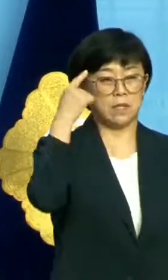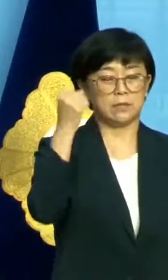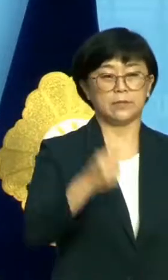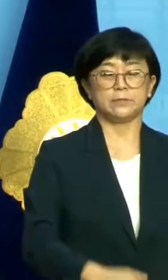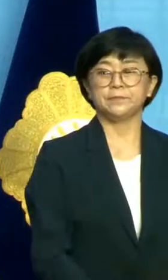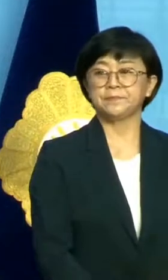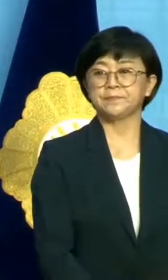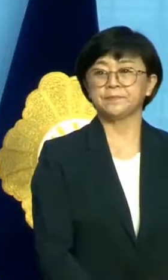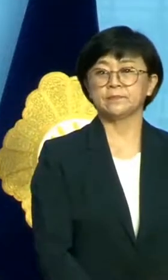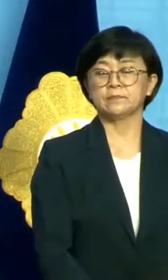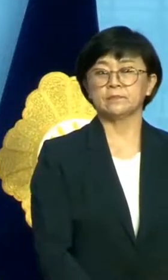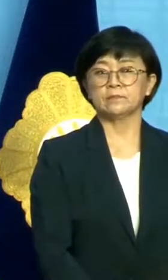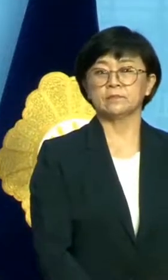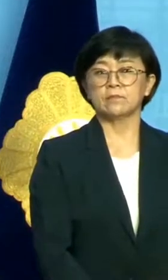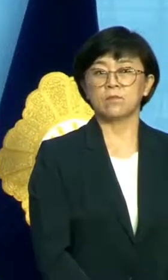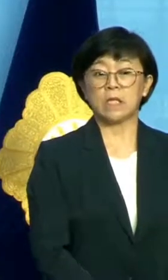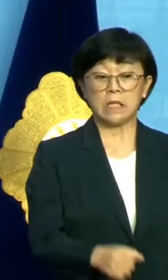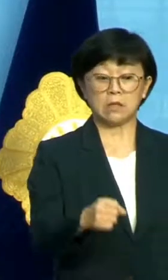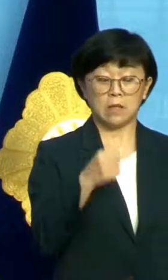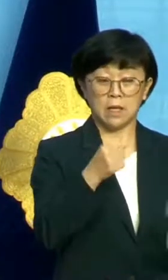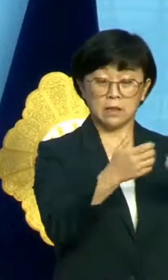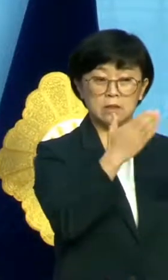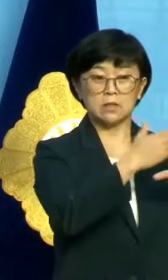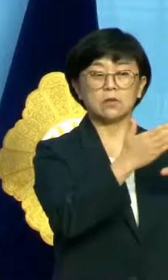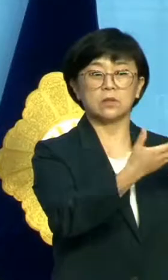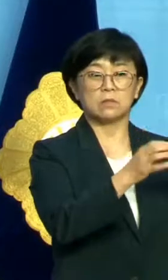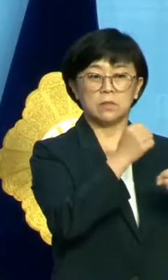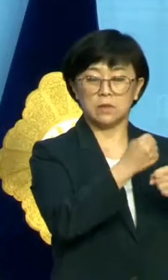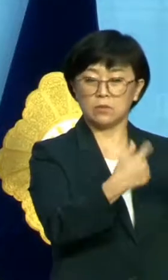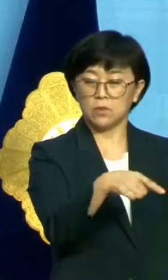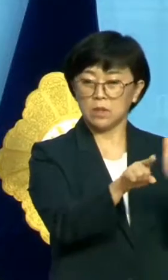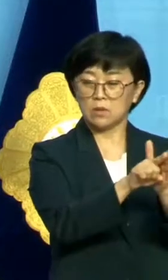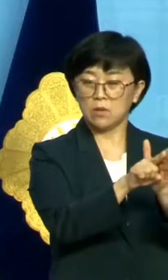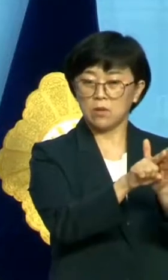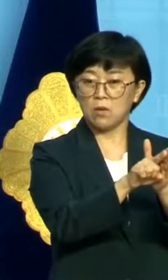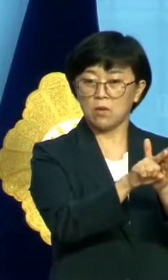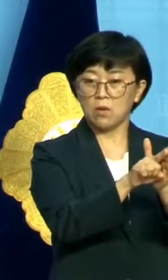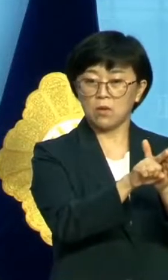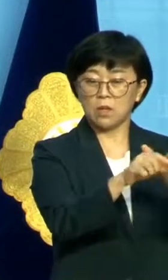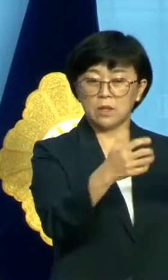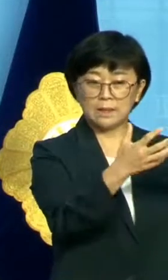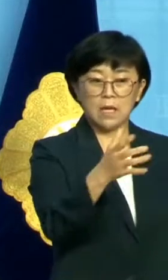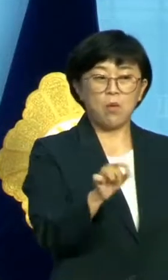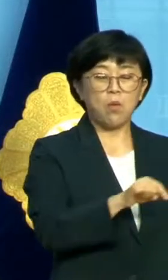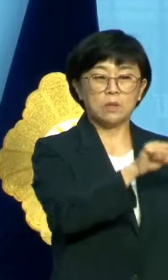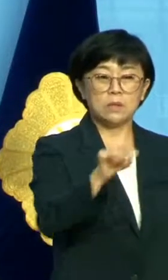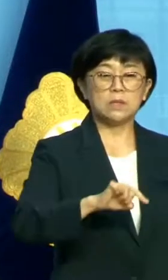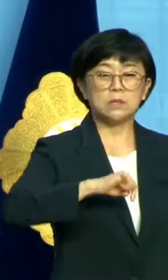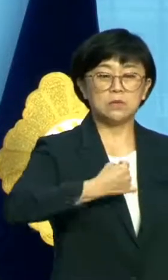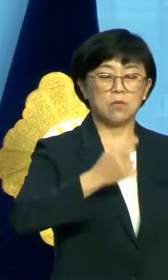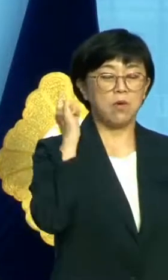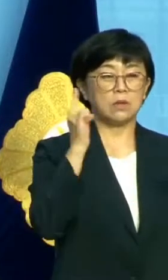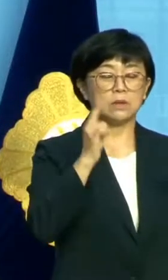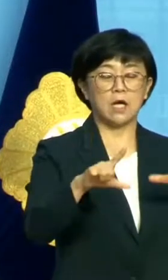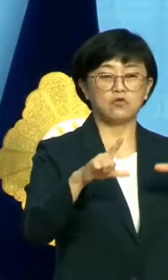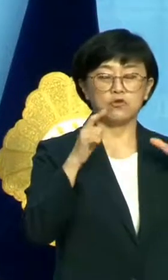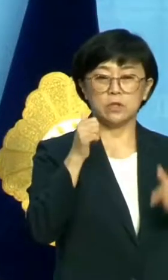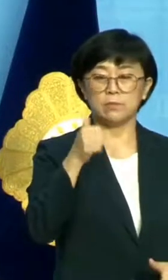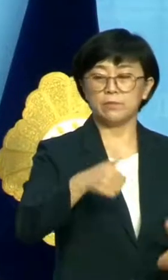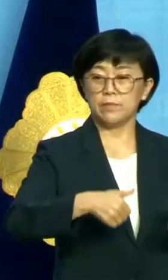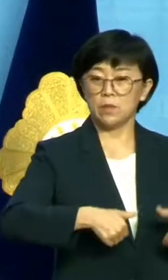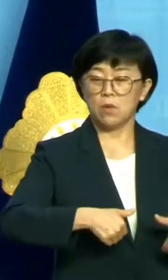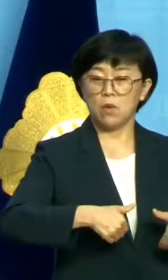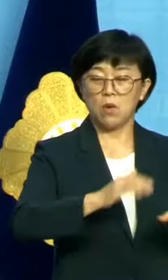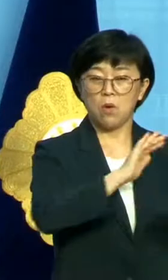생각합니다. 이런 강한 정당을 만들기 위해서 당연히 당원이 주인이 되어야 되는데요. 권리당원의